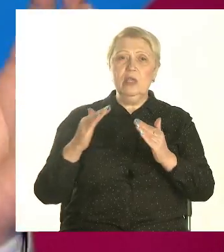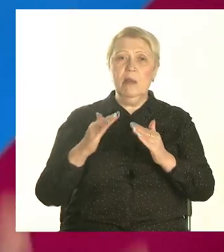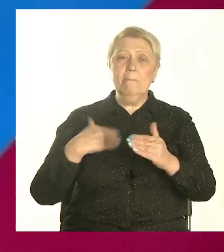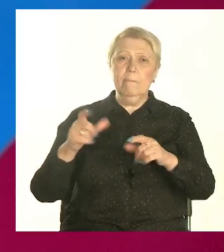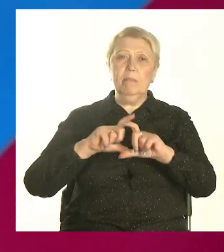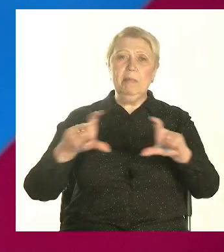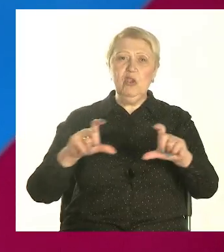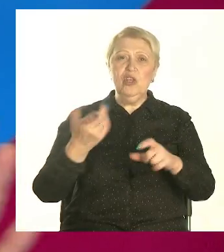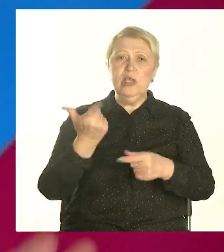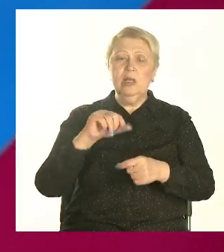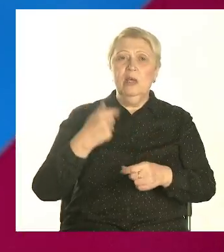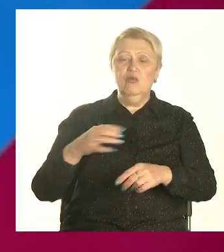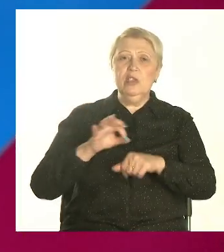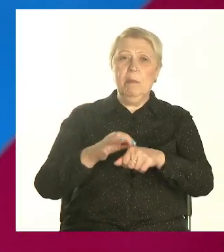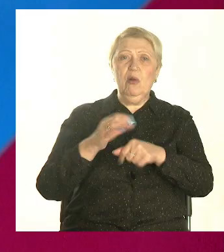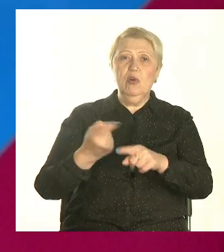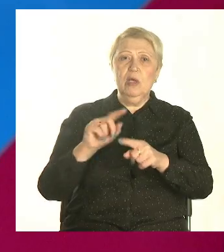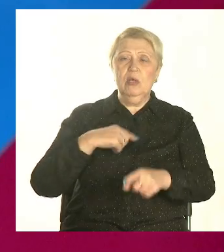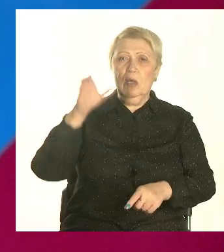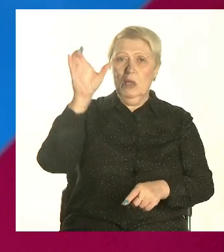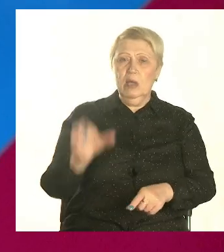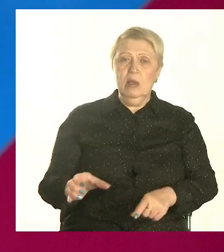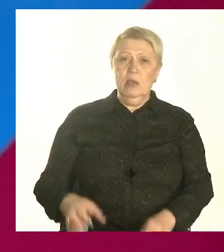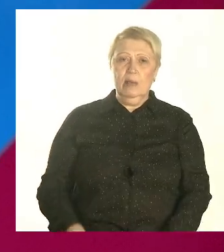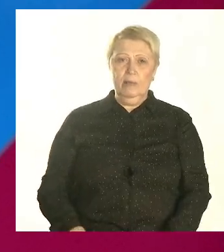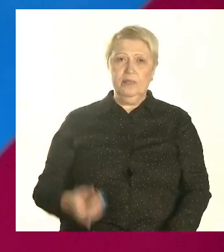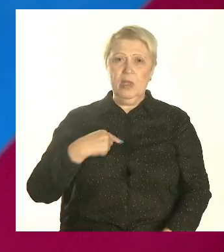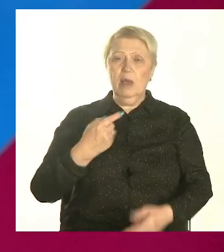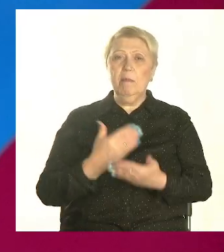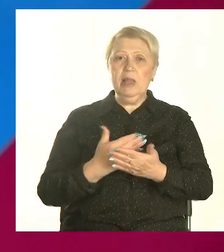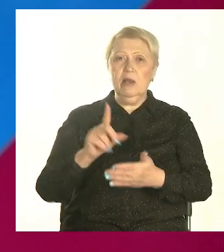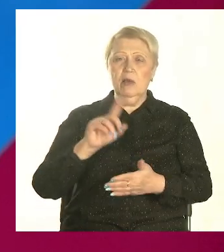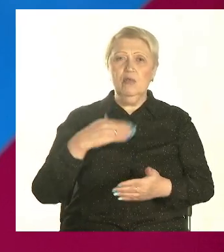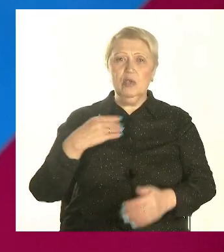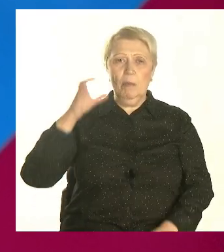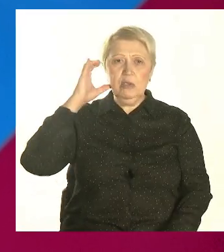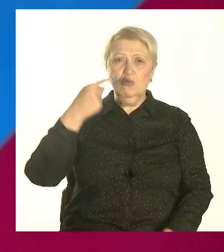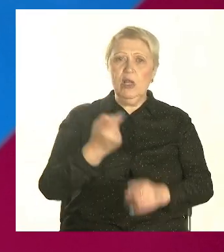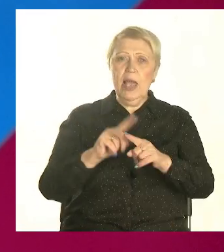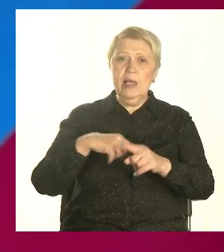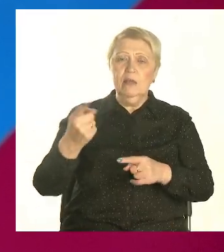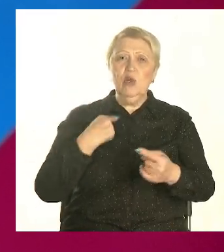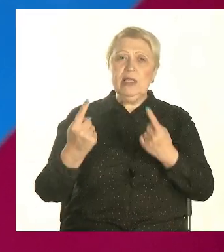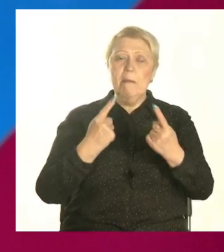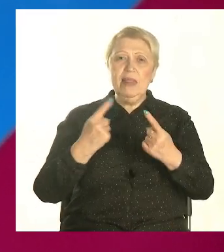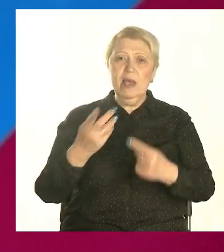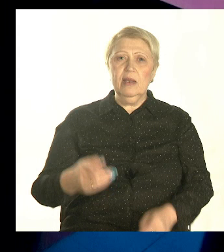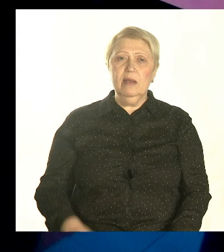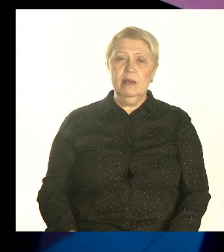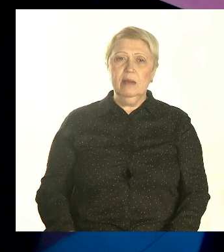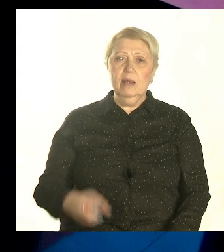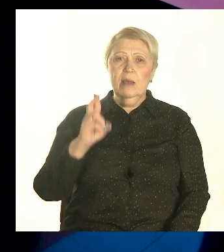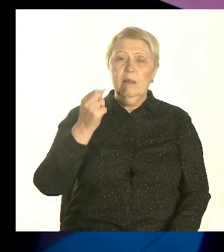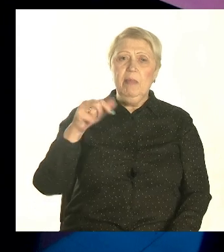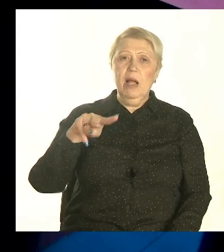вот трубу. Проходит, да. Это все управляющая компания. Я предлагаю сейчас послушать комментарий Алексея Балвановича,